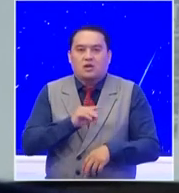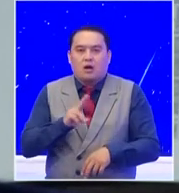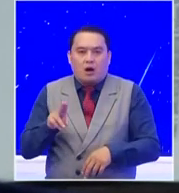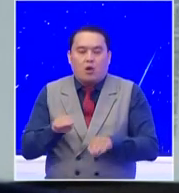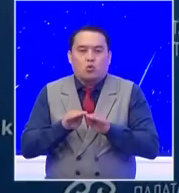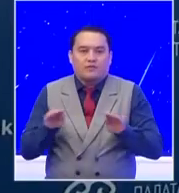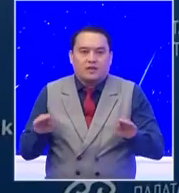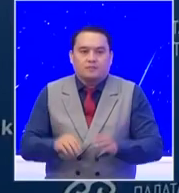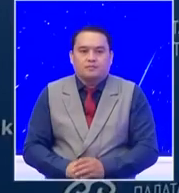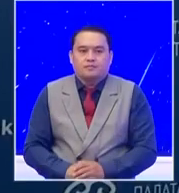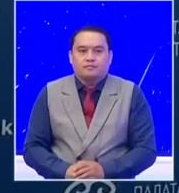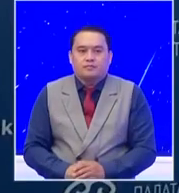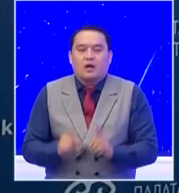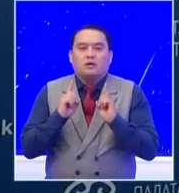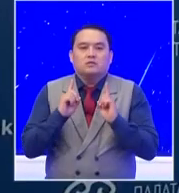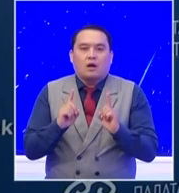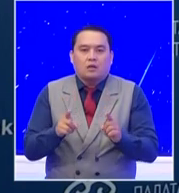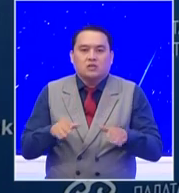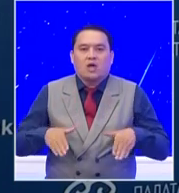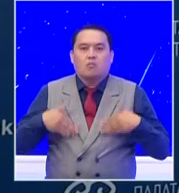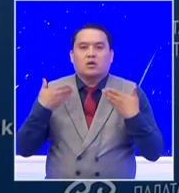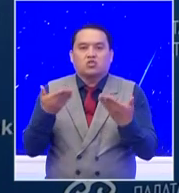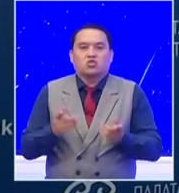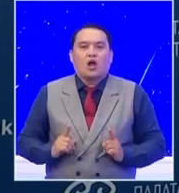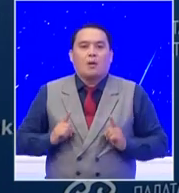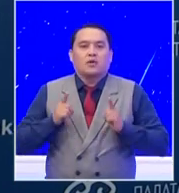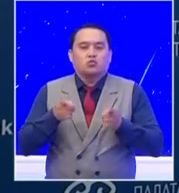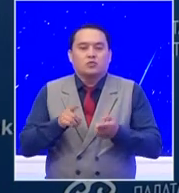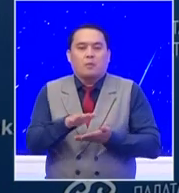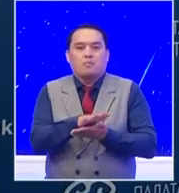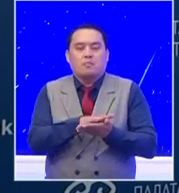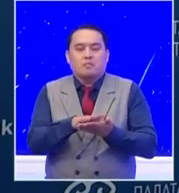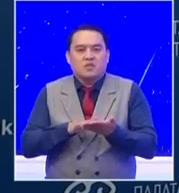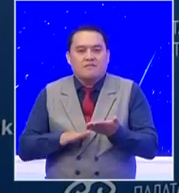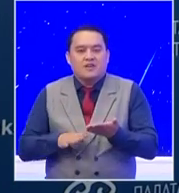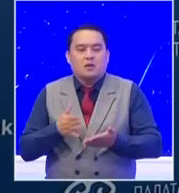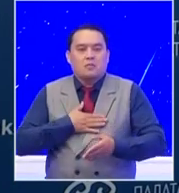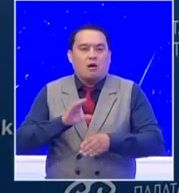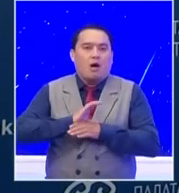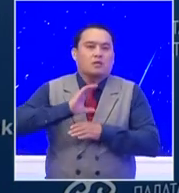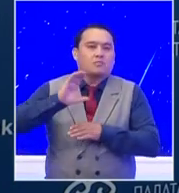республиканском уровне. Согласно обращений, поступивших от предпринимателей нашей области, мы направили